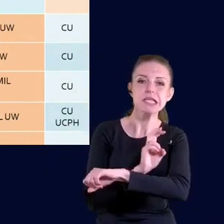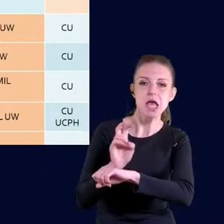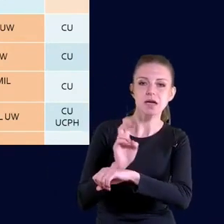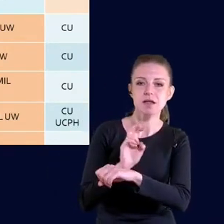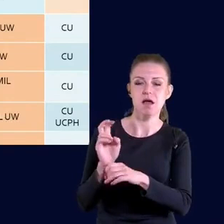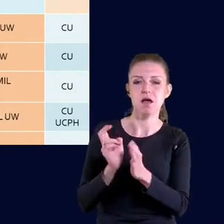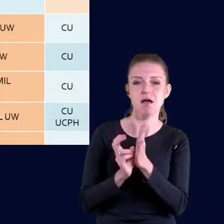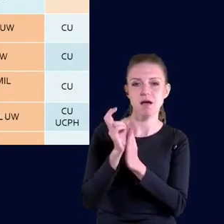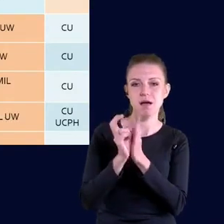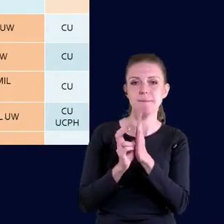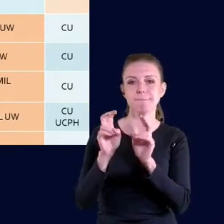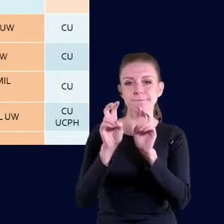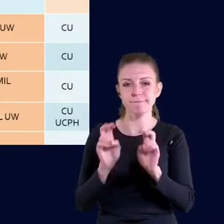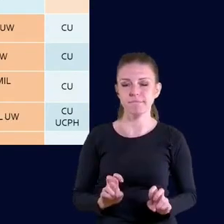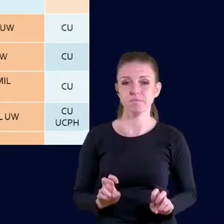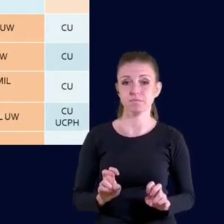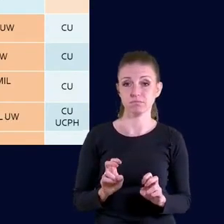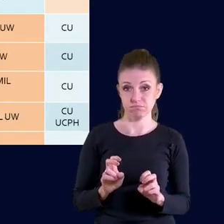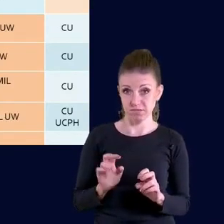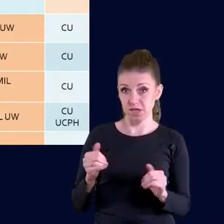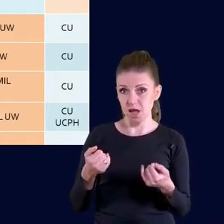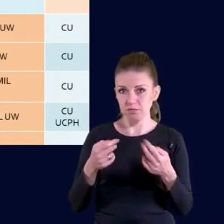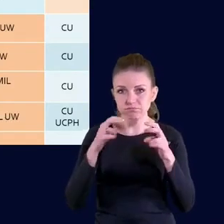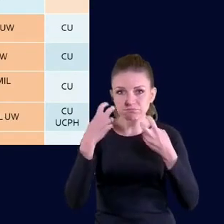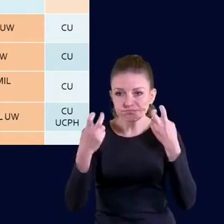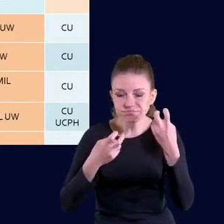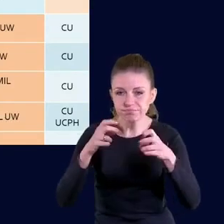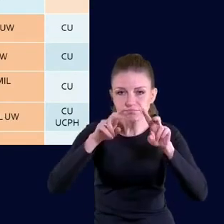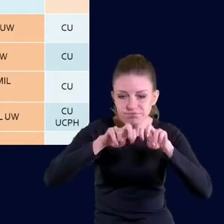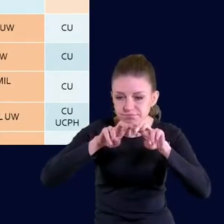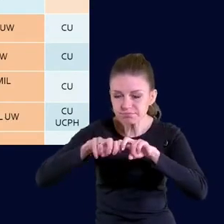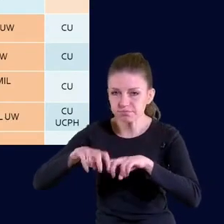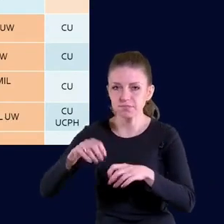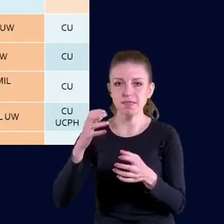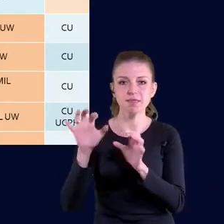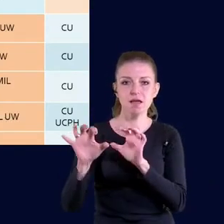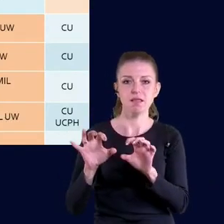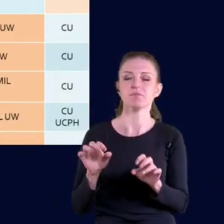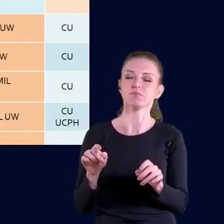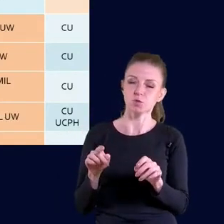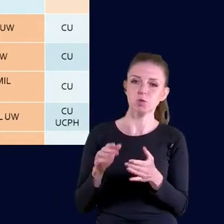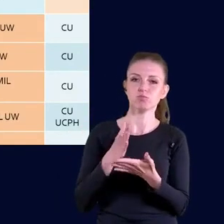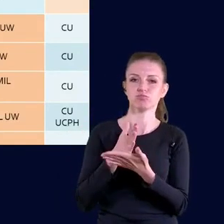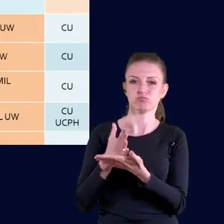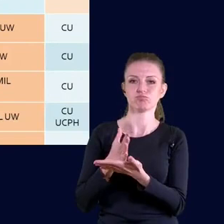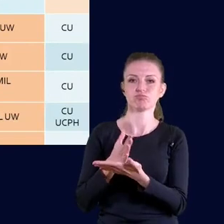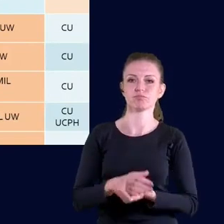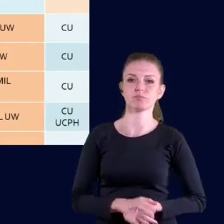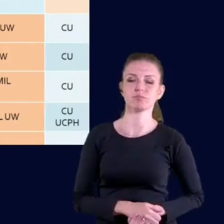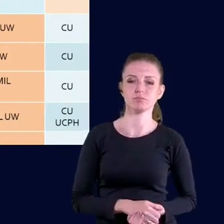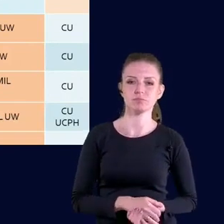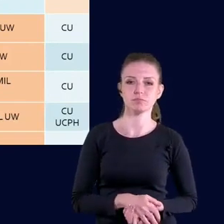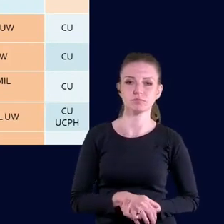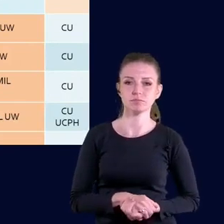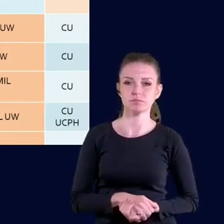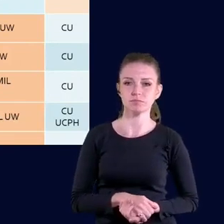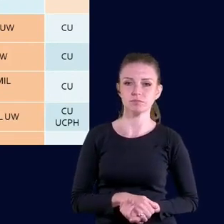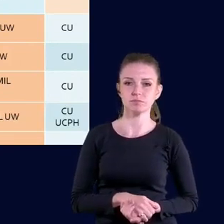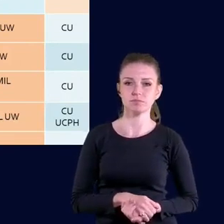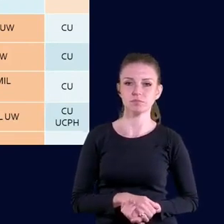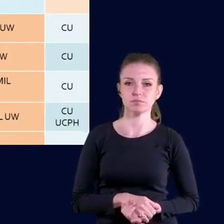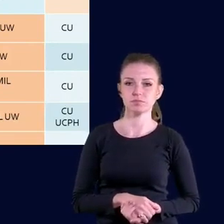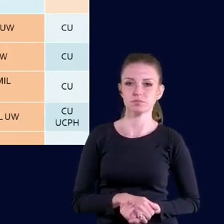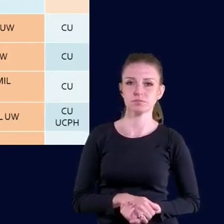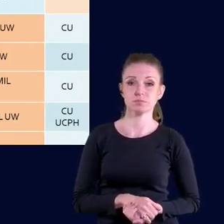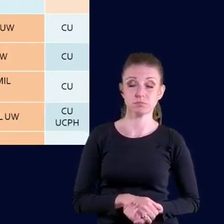badawczego w zakresie eksploracji danych wizualizacji danych i zakresie otwartej edukacji to